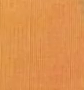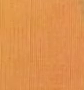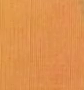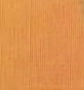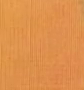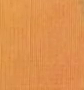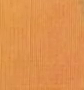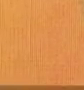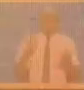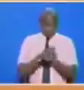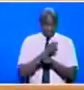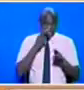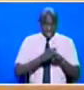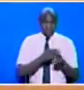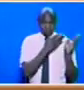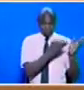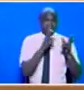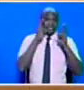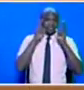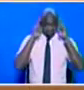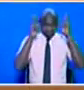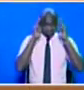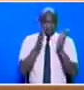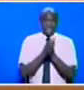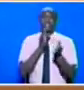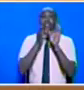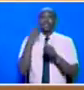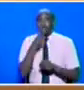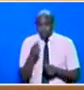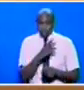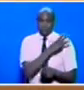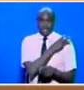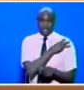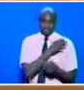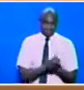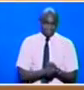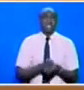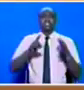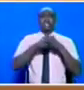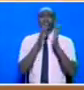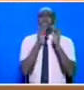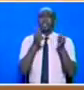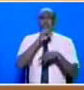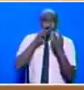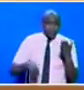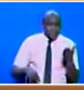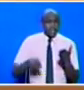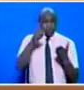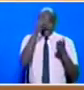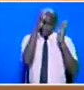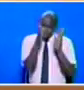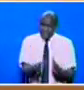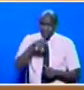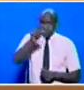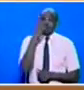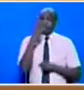Karibu kwa taarifa zetu. Mimi ni Mashirima Kapombe na mtangazaji wetu kwa lugha ya ishara ni William Sila. Tunaanza na taarifa ya Tanzania ambapo jamaa mmoja mwenye